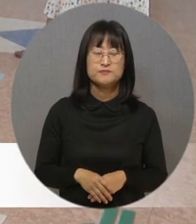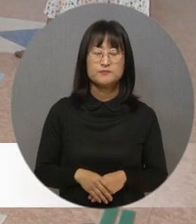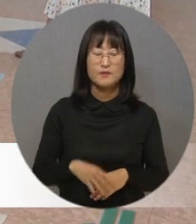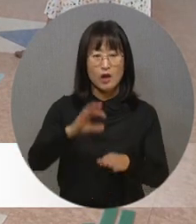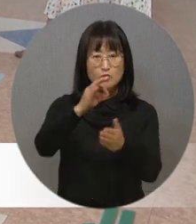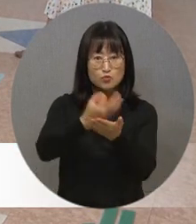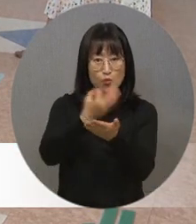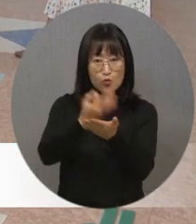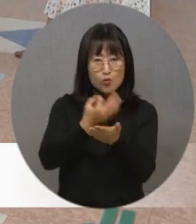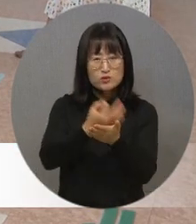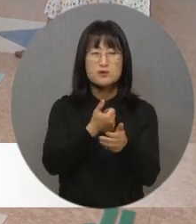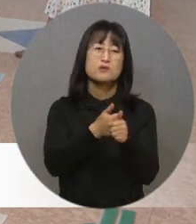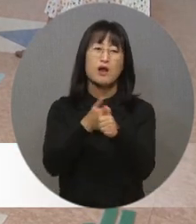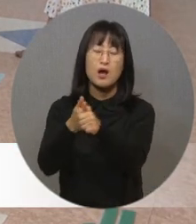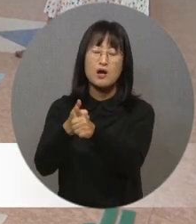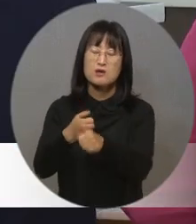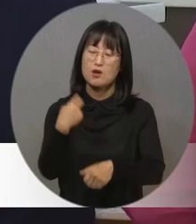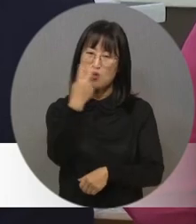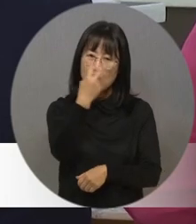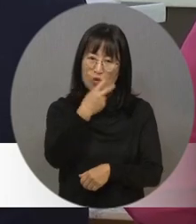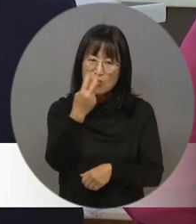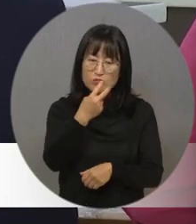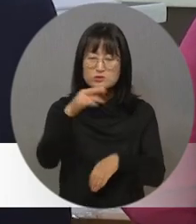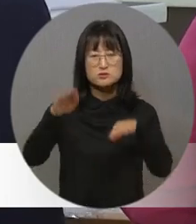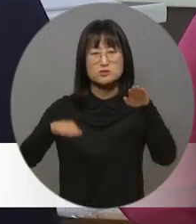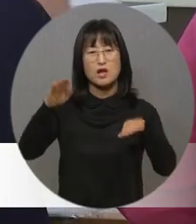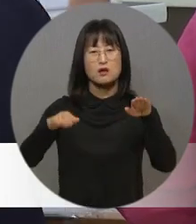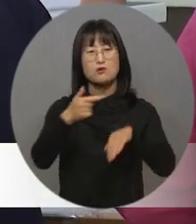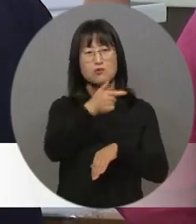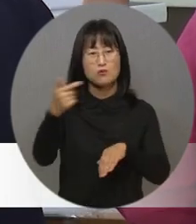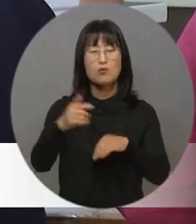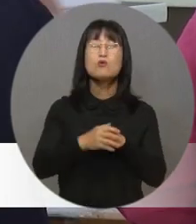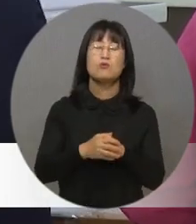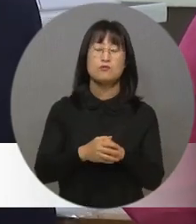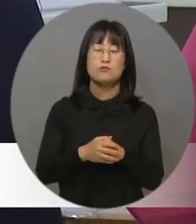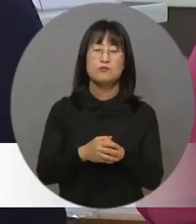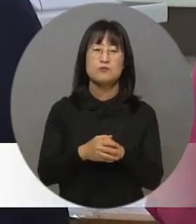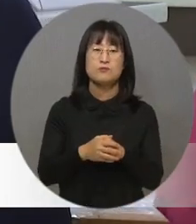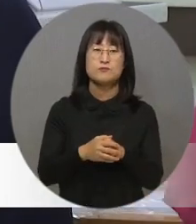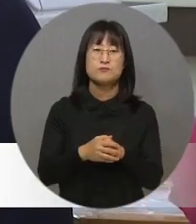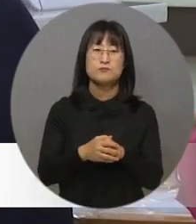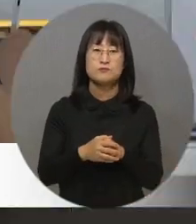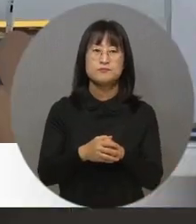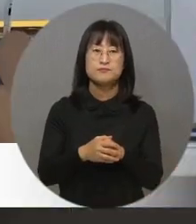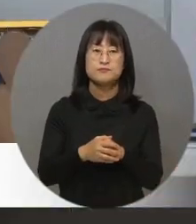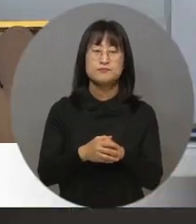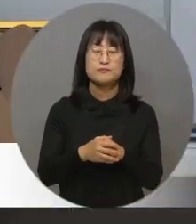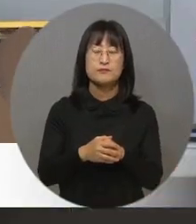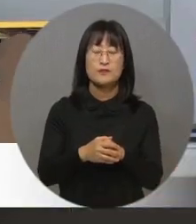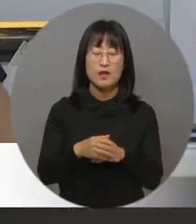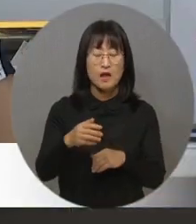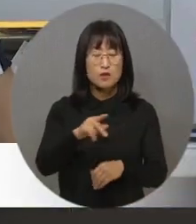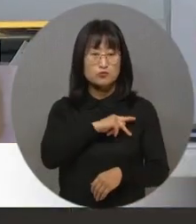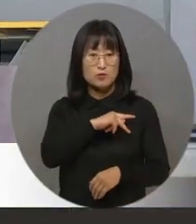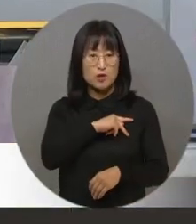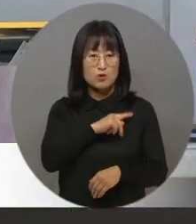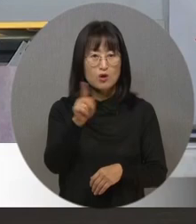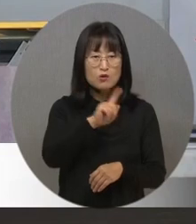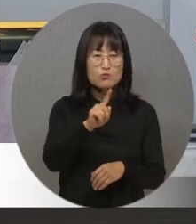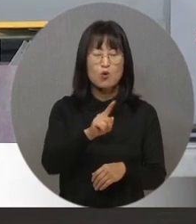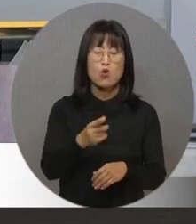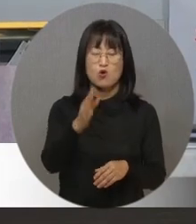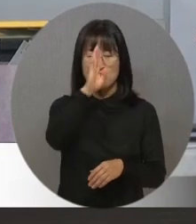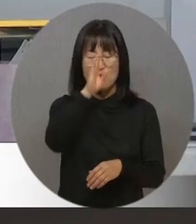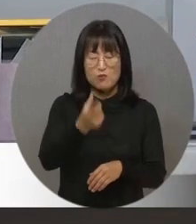소득에 따른 건강검진 수급률 격차는 건강보험 가입자 내에서도 발생하고 있었습니다. 남 의원은 질병의 조기